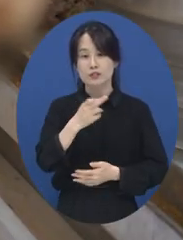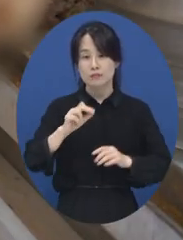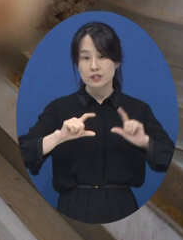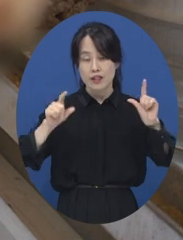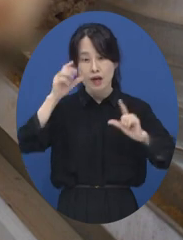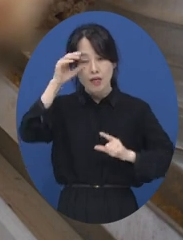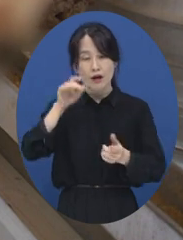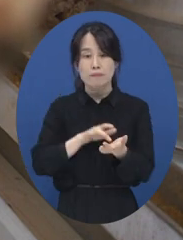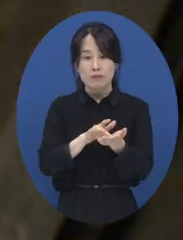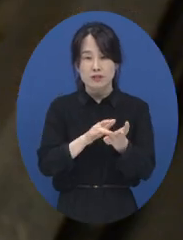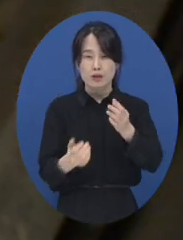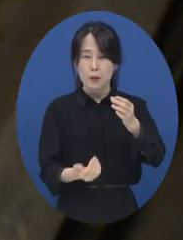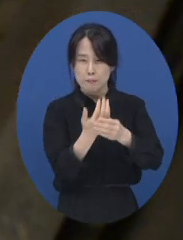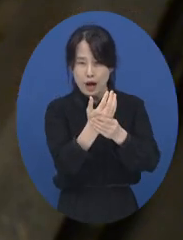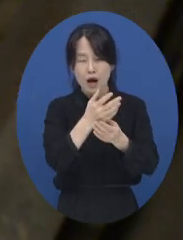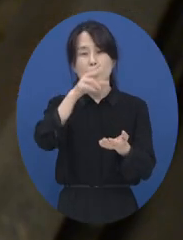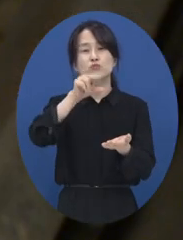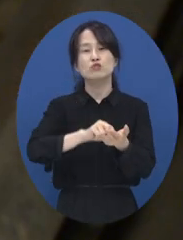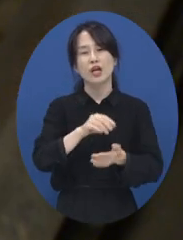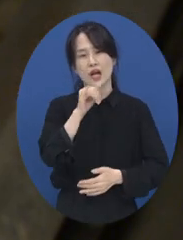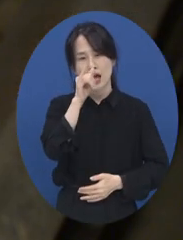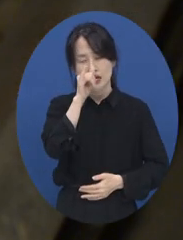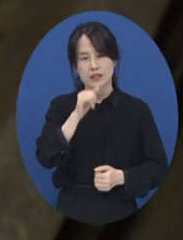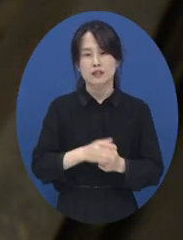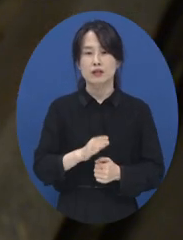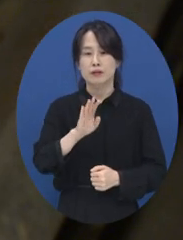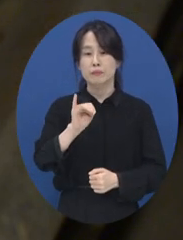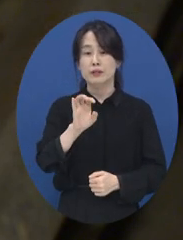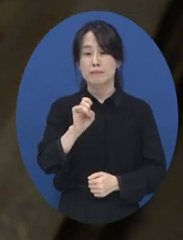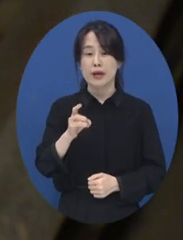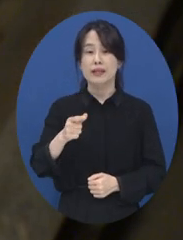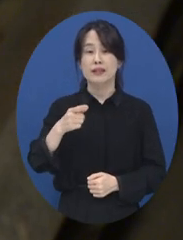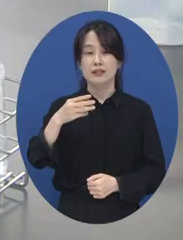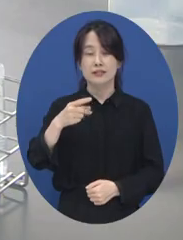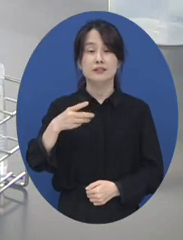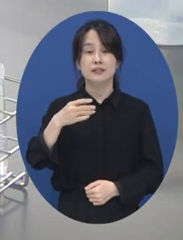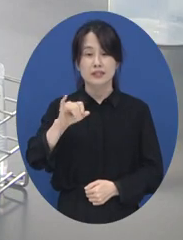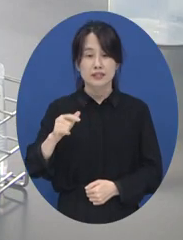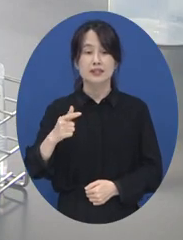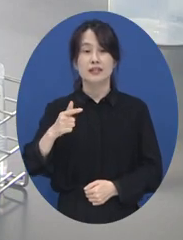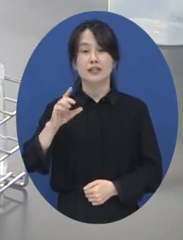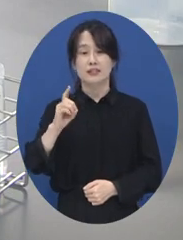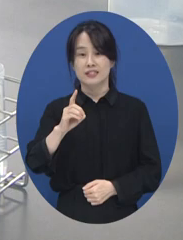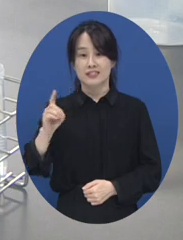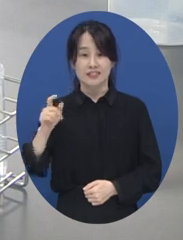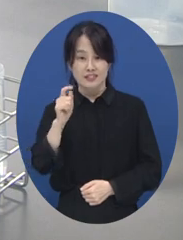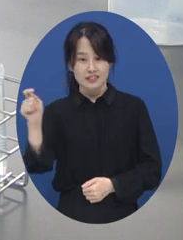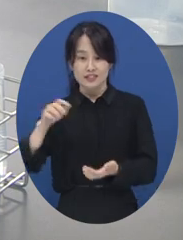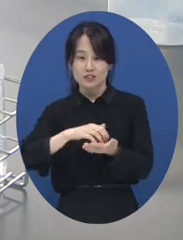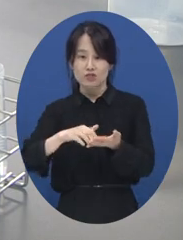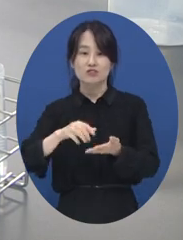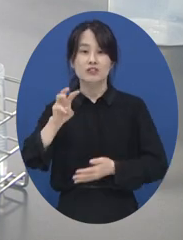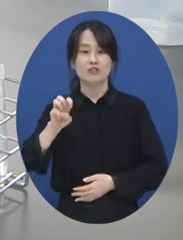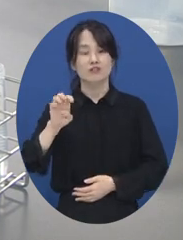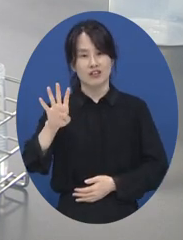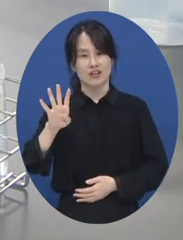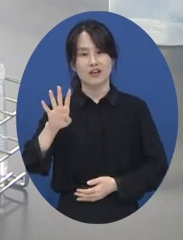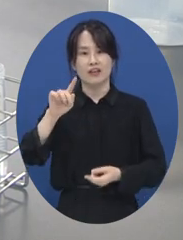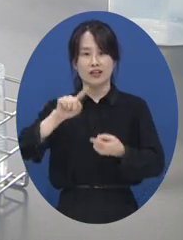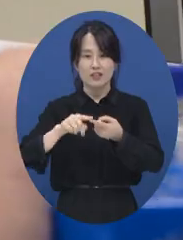2017년 계란 살충제 파동 당시 문제가 됐던 b 펜트 린과 ddt 등을 포함한 살충제 30 내